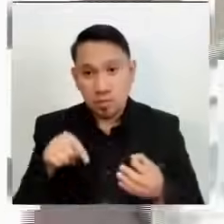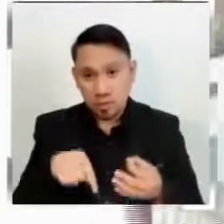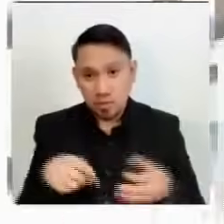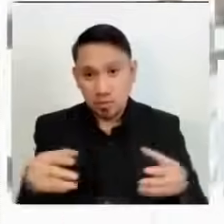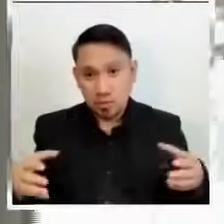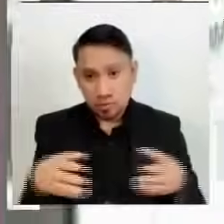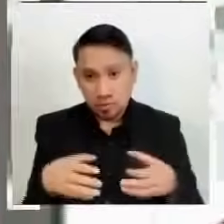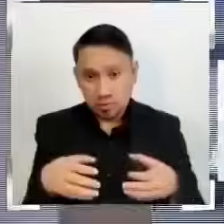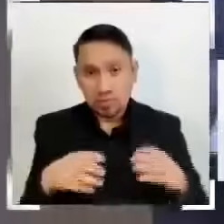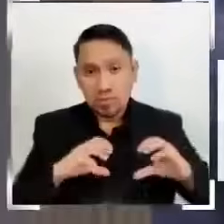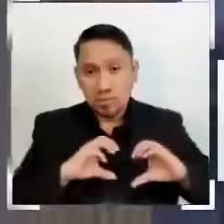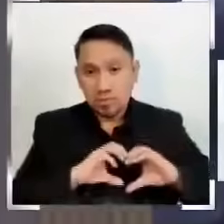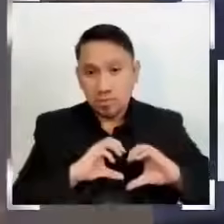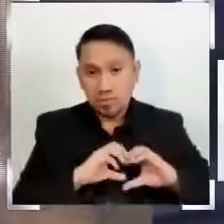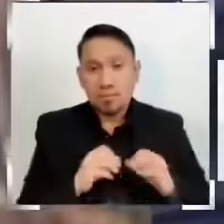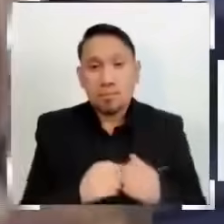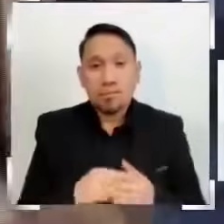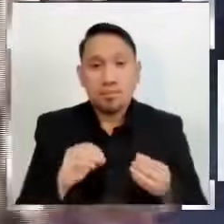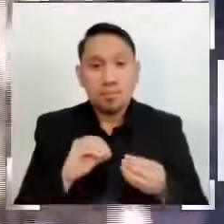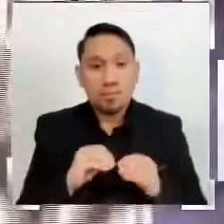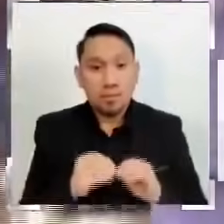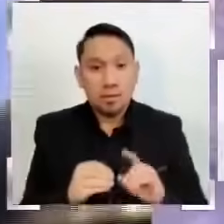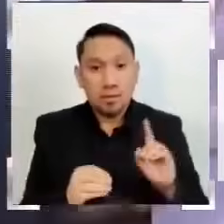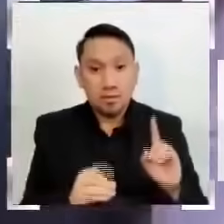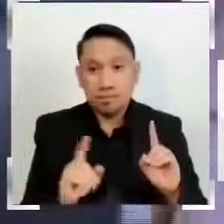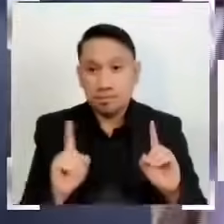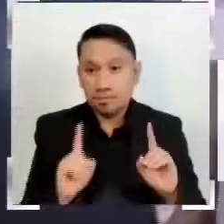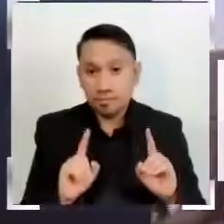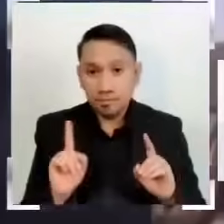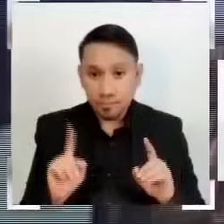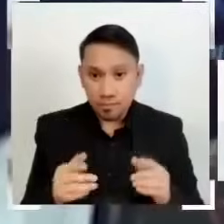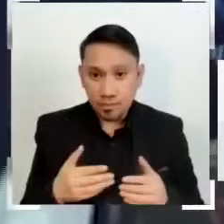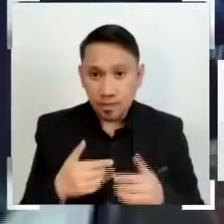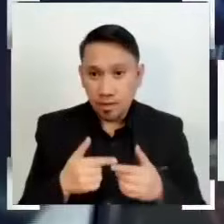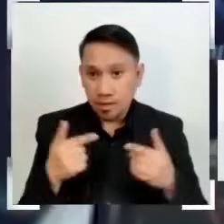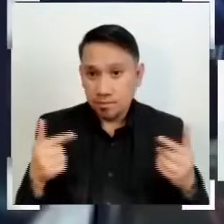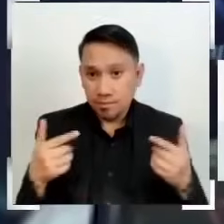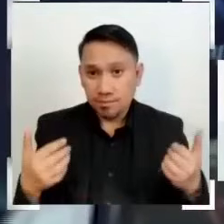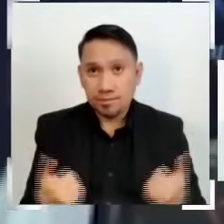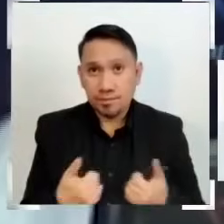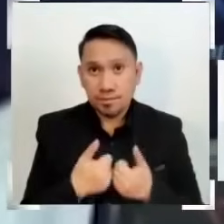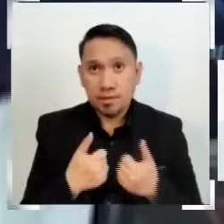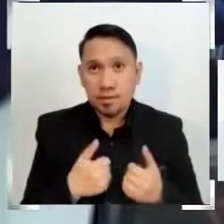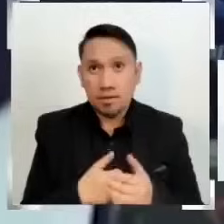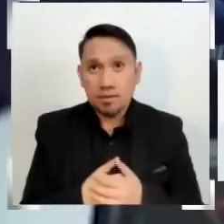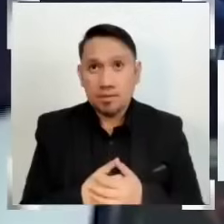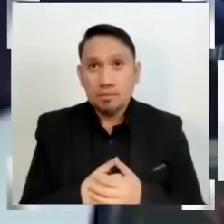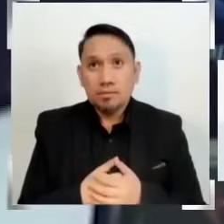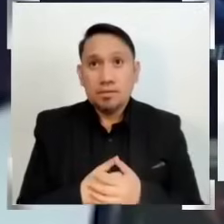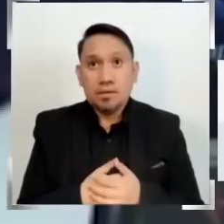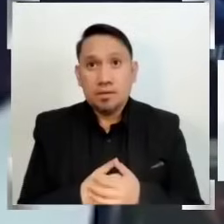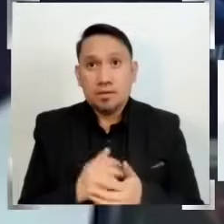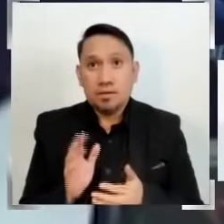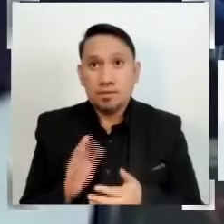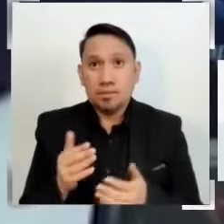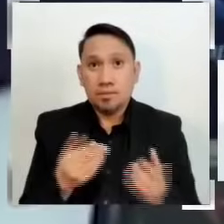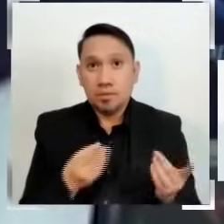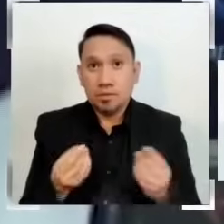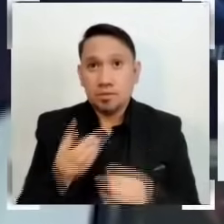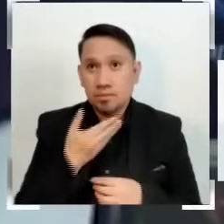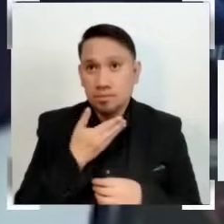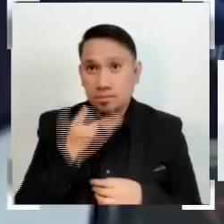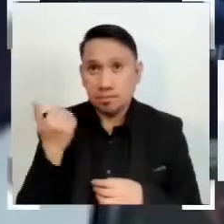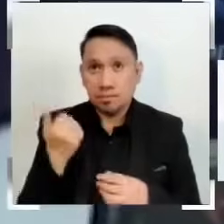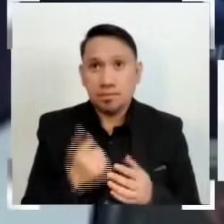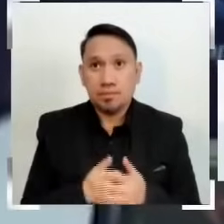pagiging number one, ang mas malaking hamon para kay FLG. To do even better than what we have been doing before. And